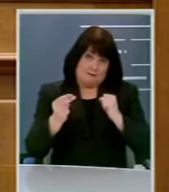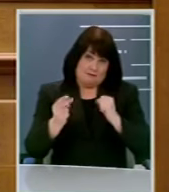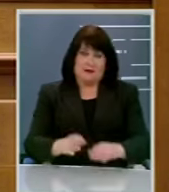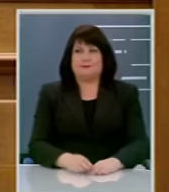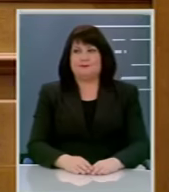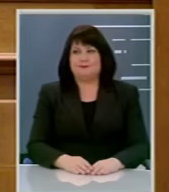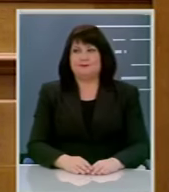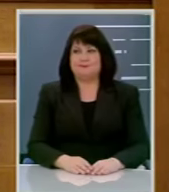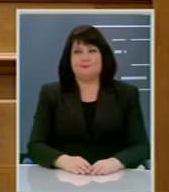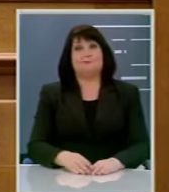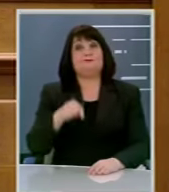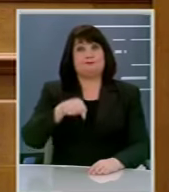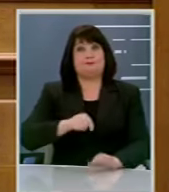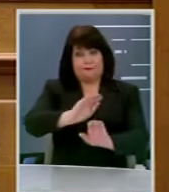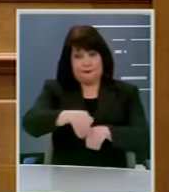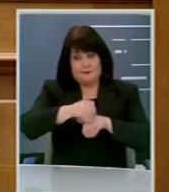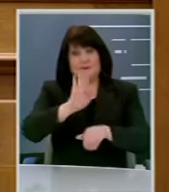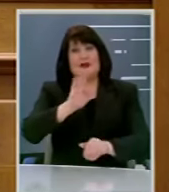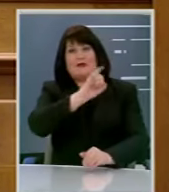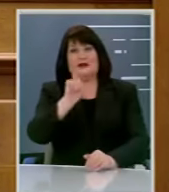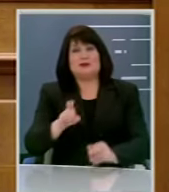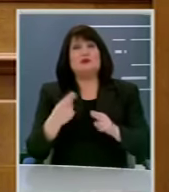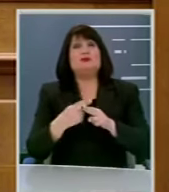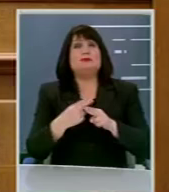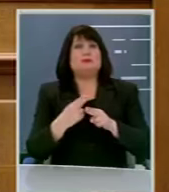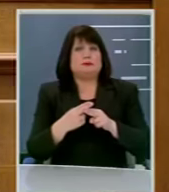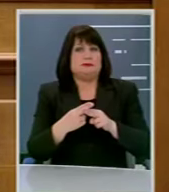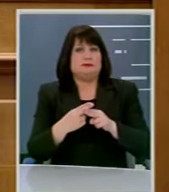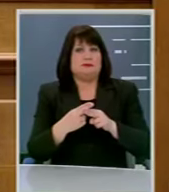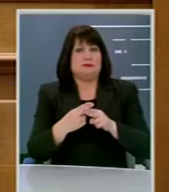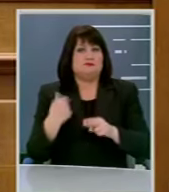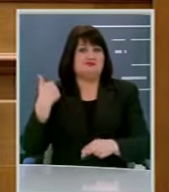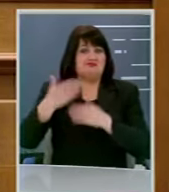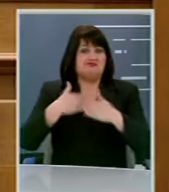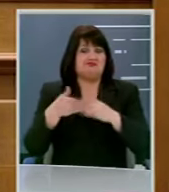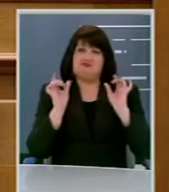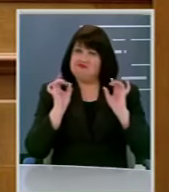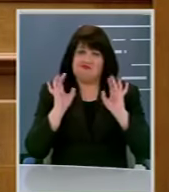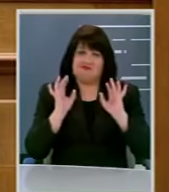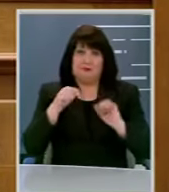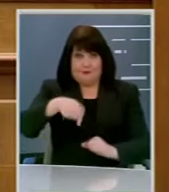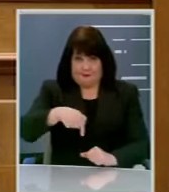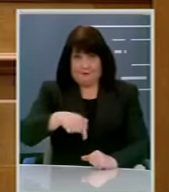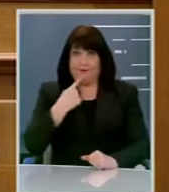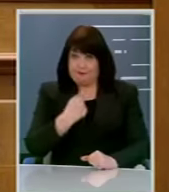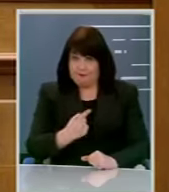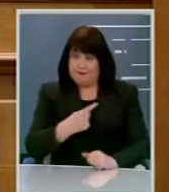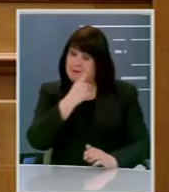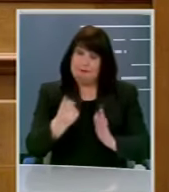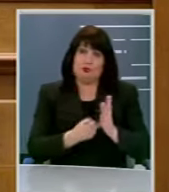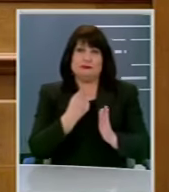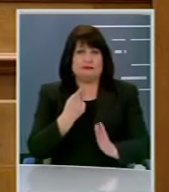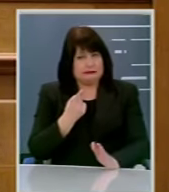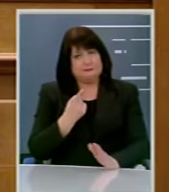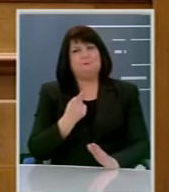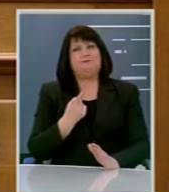η βιολογική γεωργία είναι το σημείο κλειδί για την οποία τόσο όταν δεν είχε γίνει τίποτα. Ενημερώνω λοιπόν φέτος ότι για πρώτη φορά